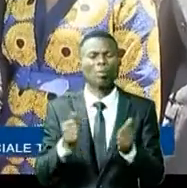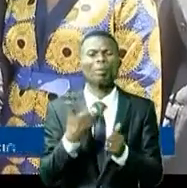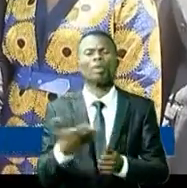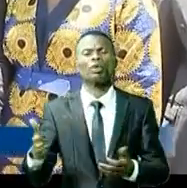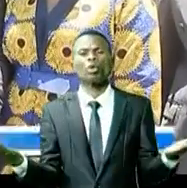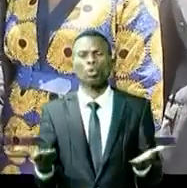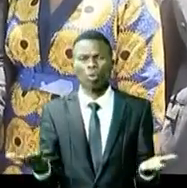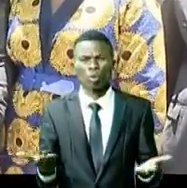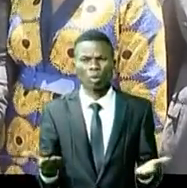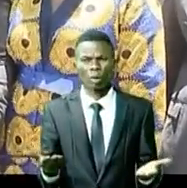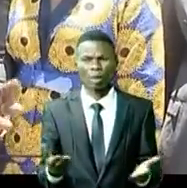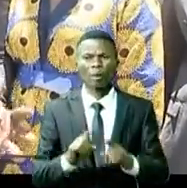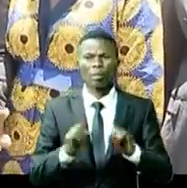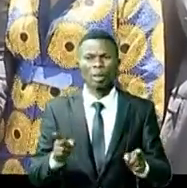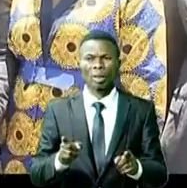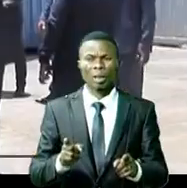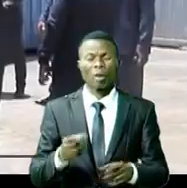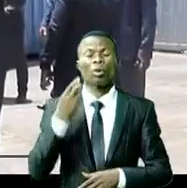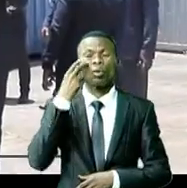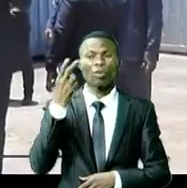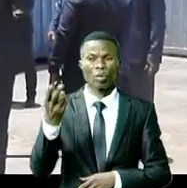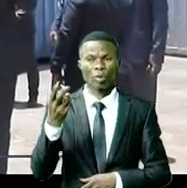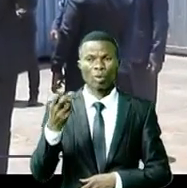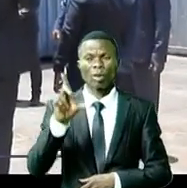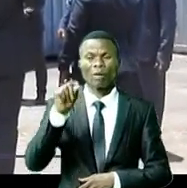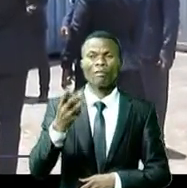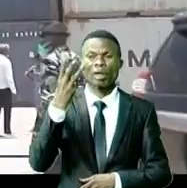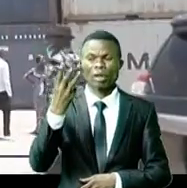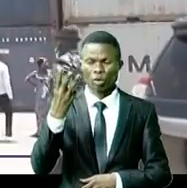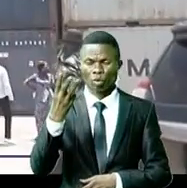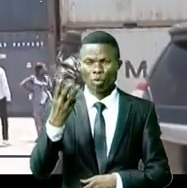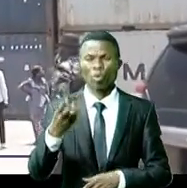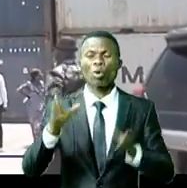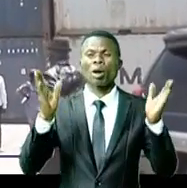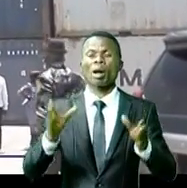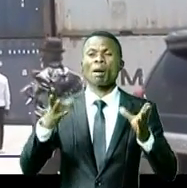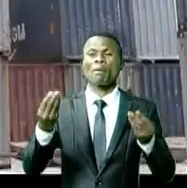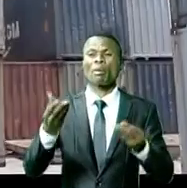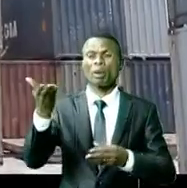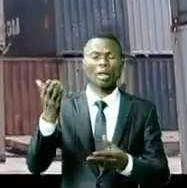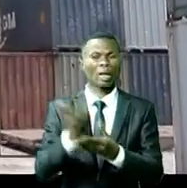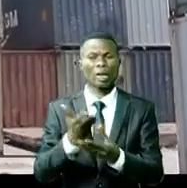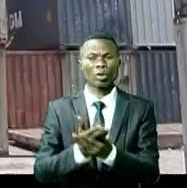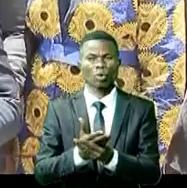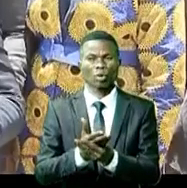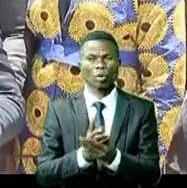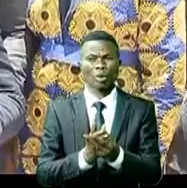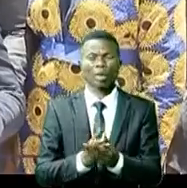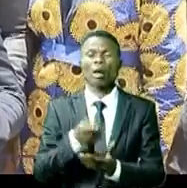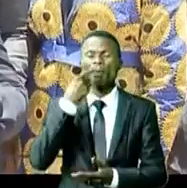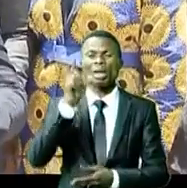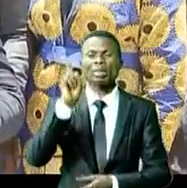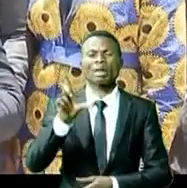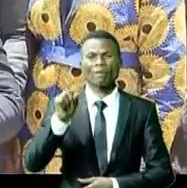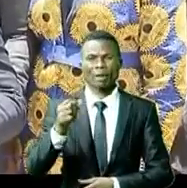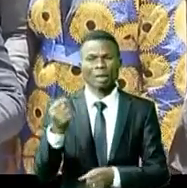la situation. Mais ayant déjà vu les 23 conteneurs qui sont ici et que le document normatif nous parle de 120,